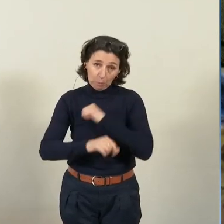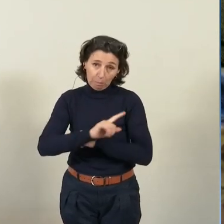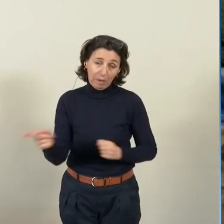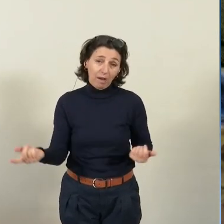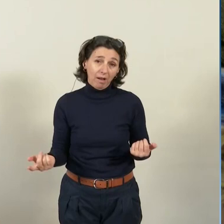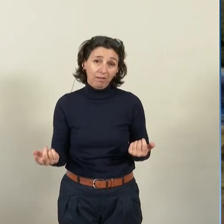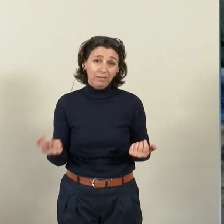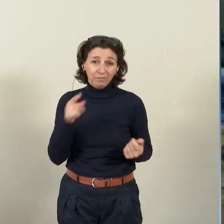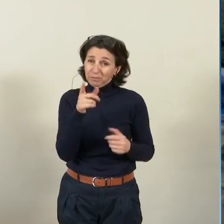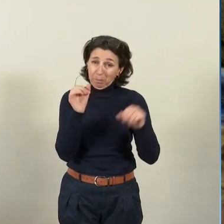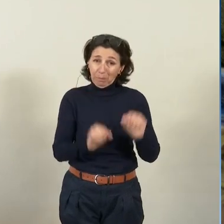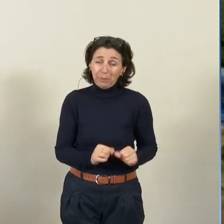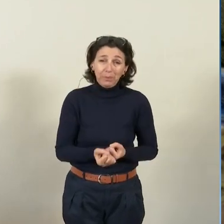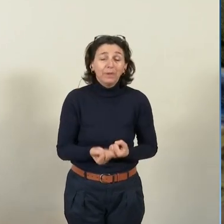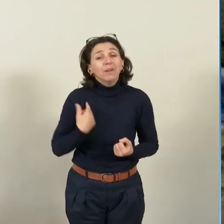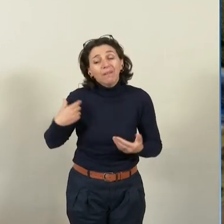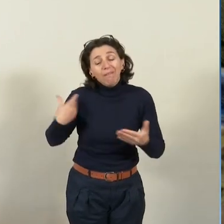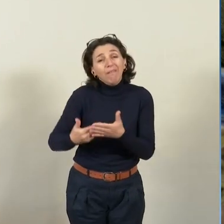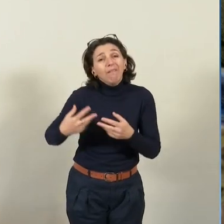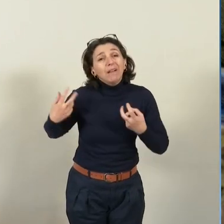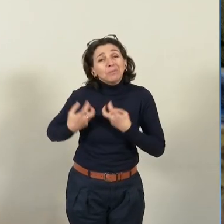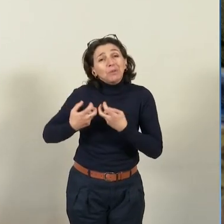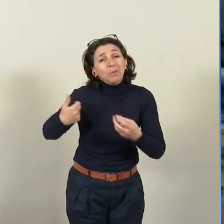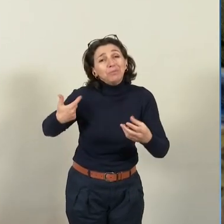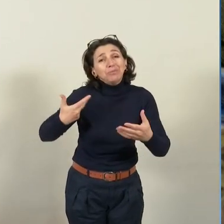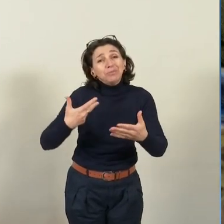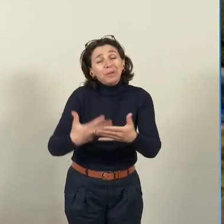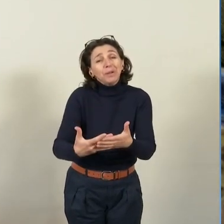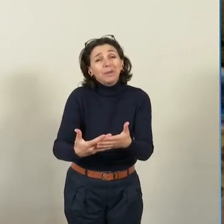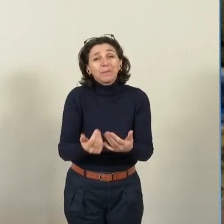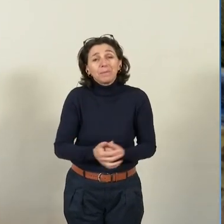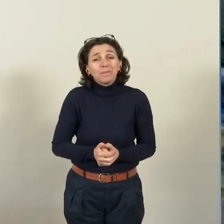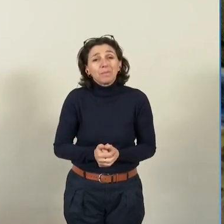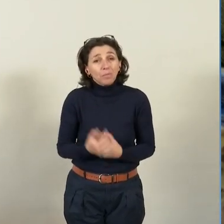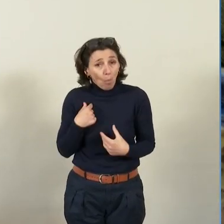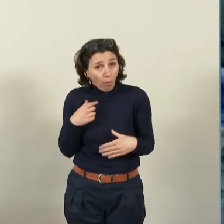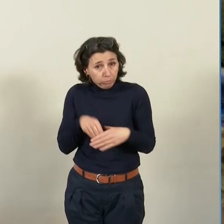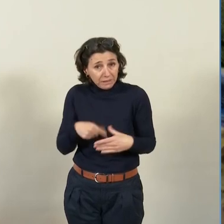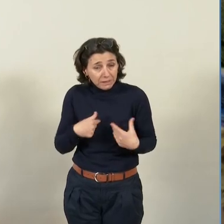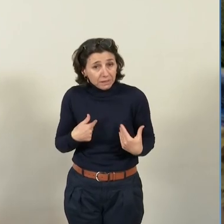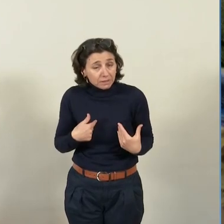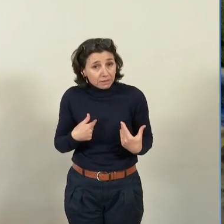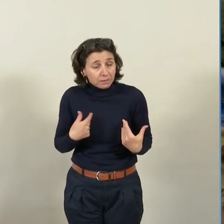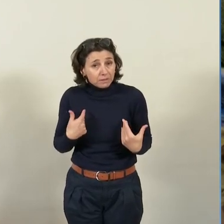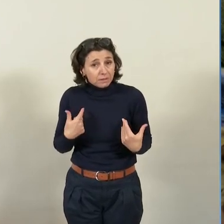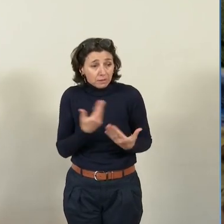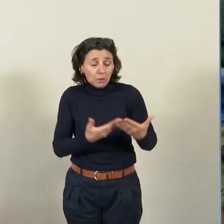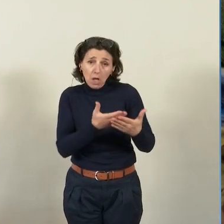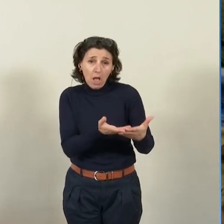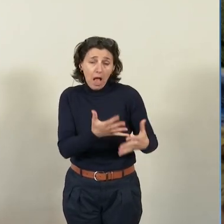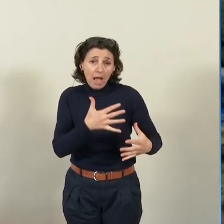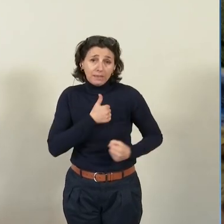le savez les exemples que j'ai cité aucun entre nous aucun élu et je me mets bien sûr dedans n'accepterait et ne